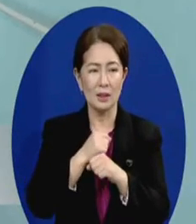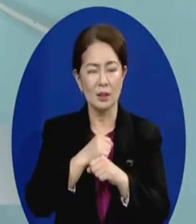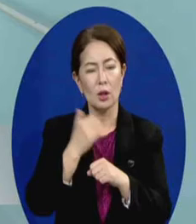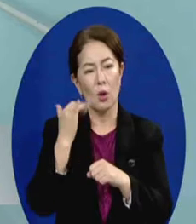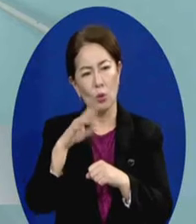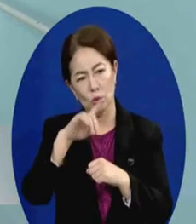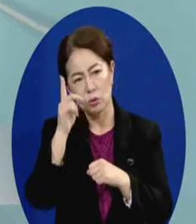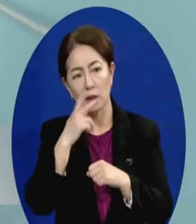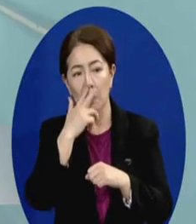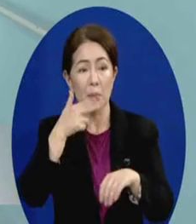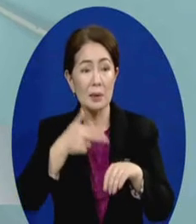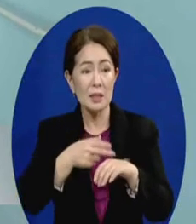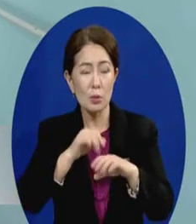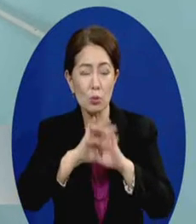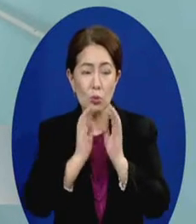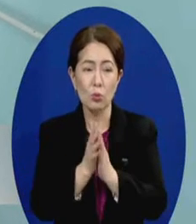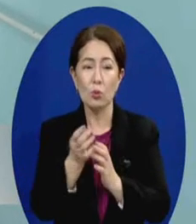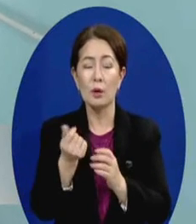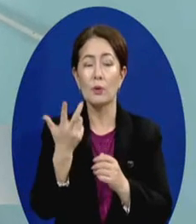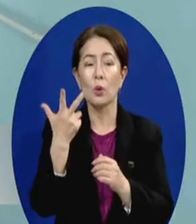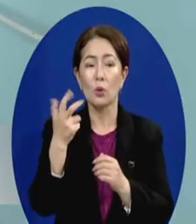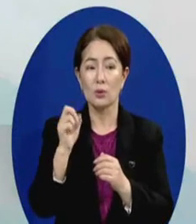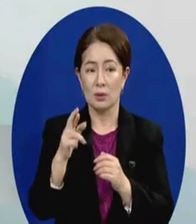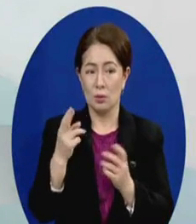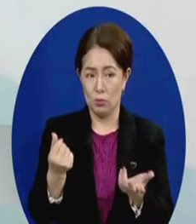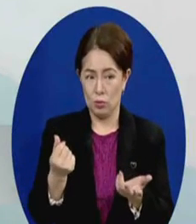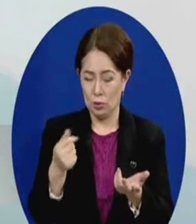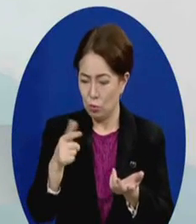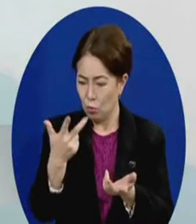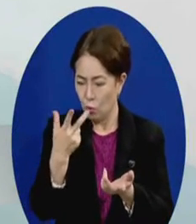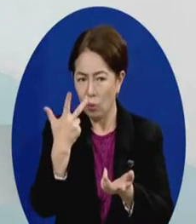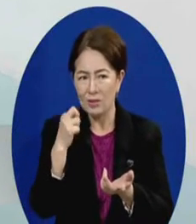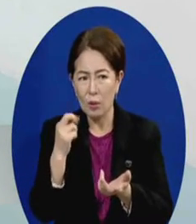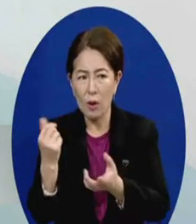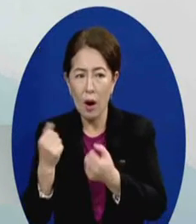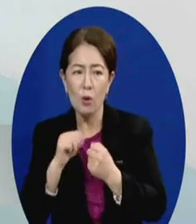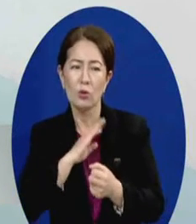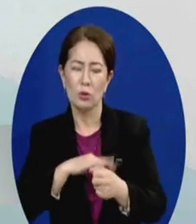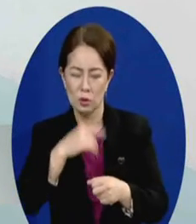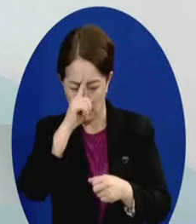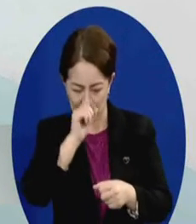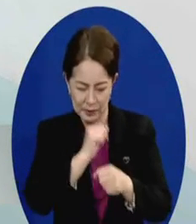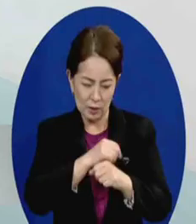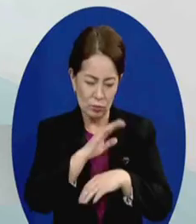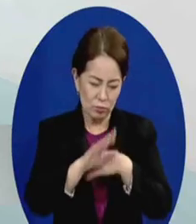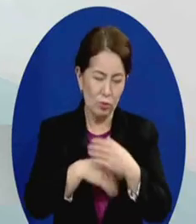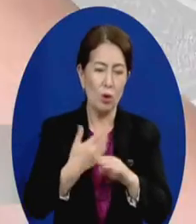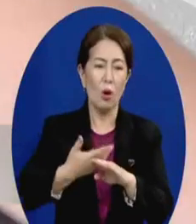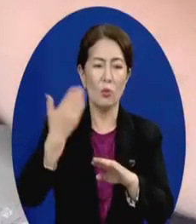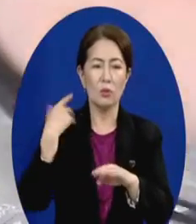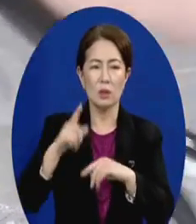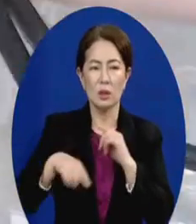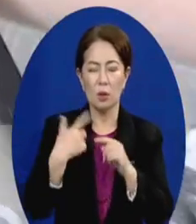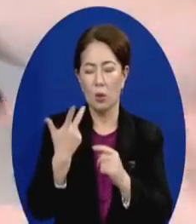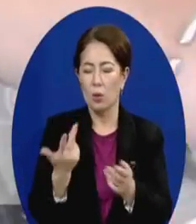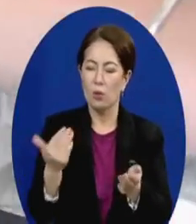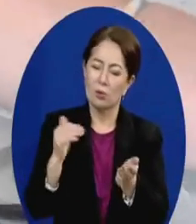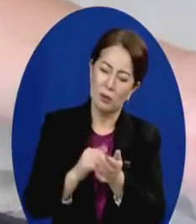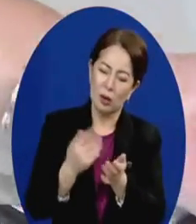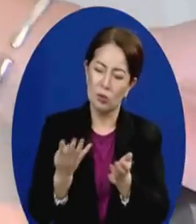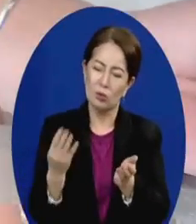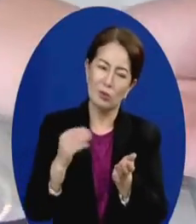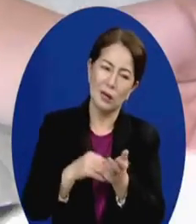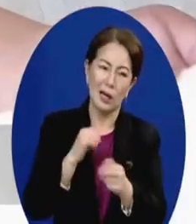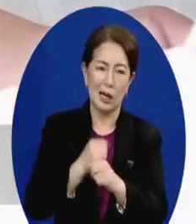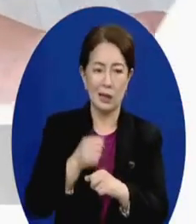дулаан, шатхууны зардал нийлээд 3 сая төгрөг. Энэ хэмжээний санхүүжилтийг авахын тулд эмч, эмнэлгийн ажилчид өмнөхөөсөө 3-4 дахин илүү